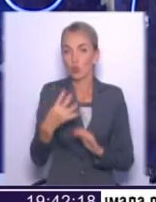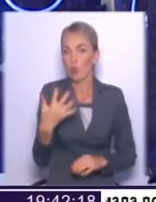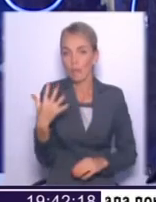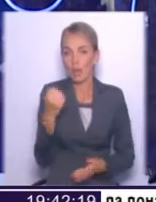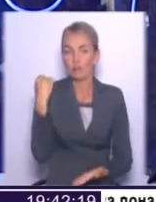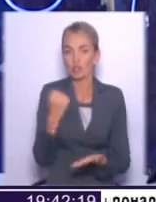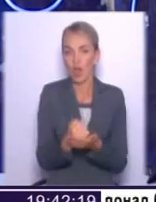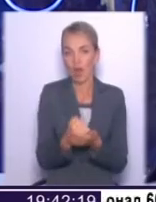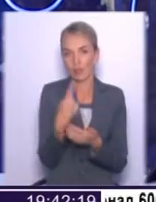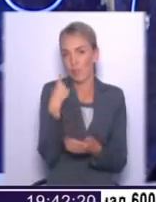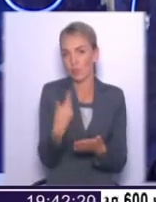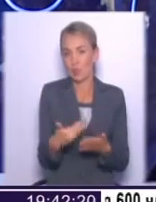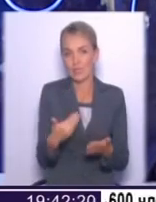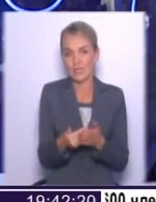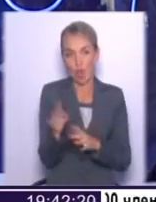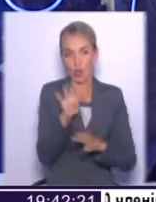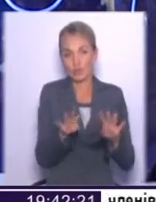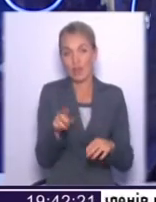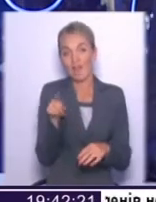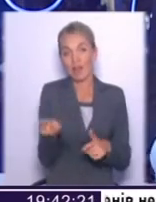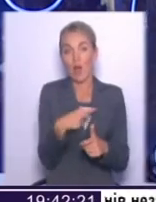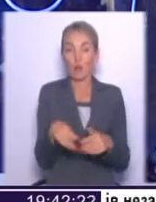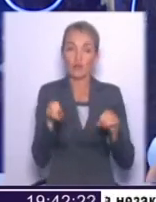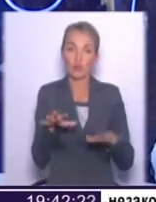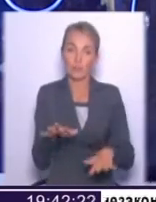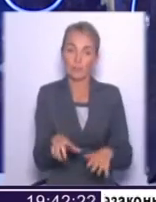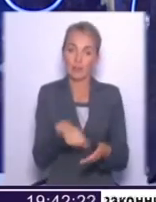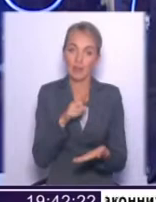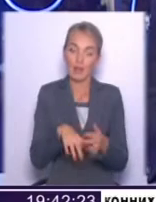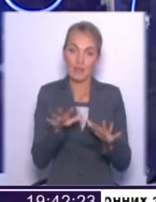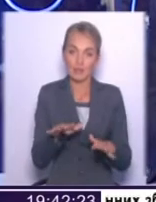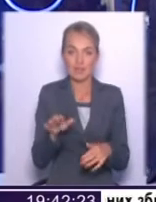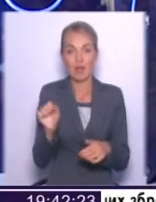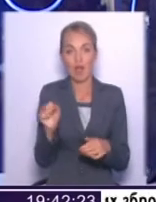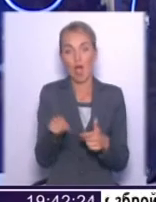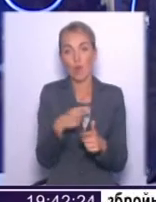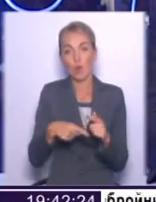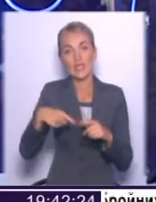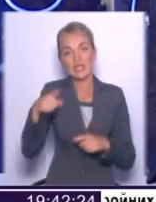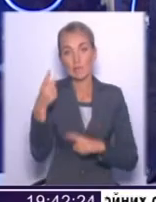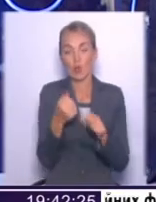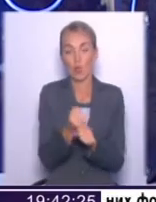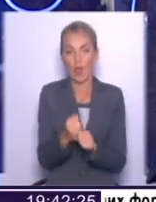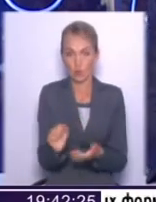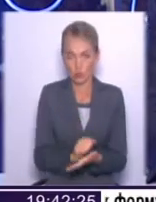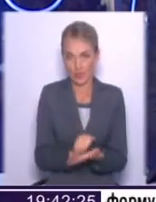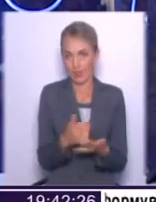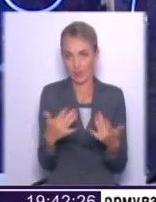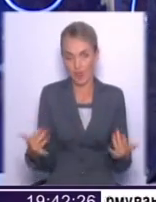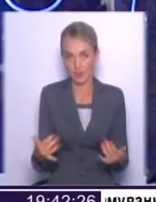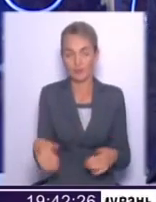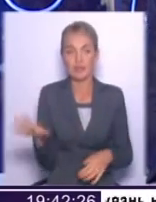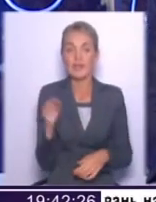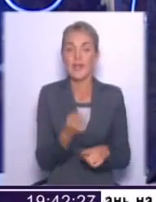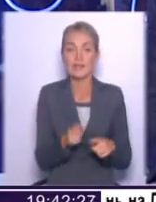розмита. Ну, ви або вирішуєте питання, або на місці, або якби десь ідіть, переробляєте документи і так далі. Все це